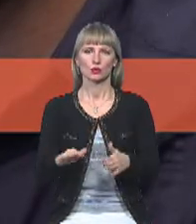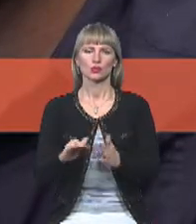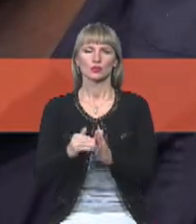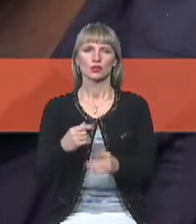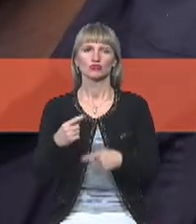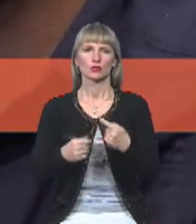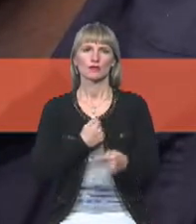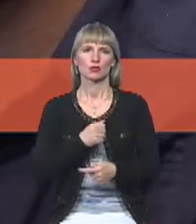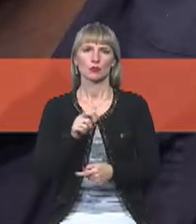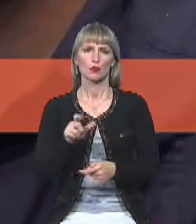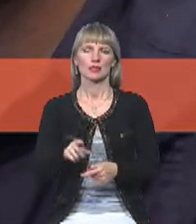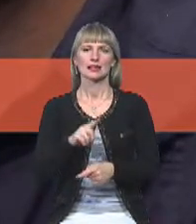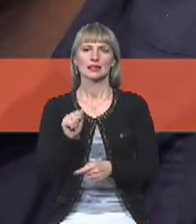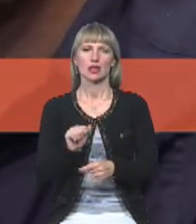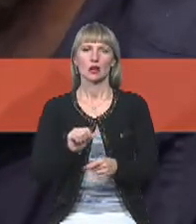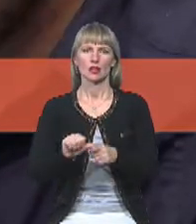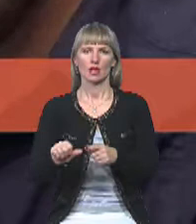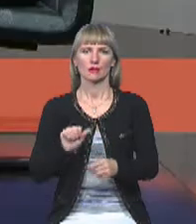військкомати за окремим розпорядженням.